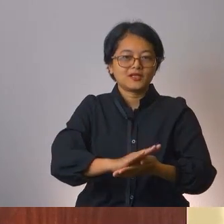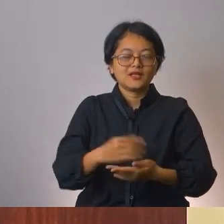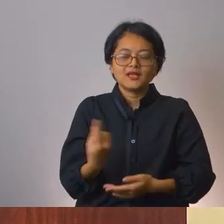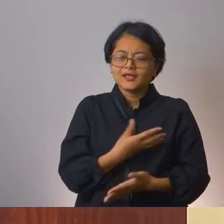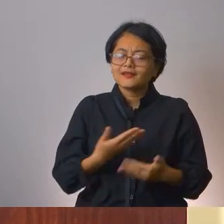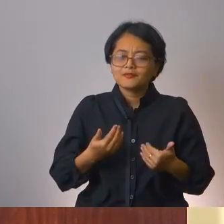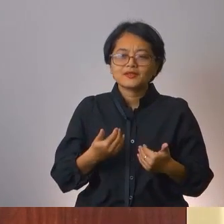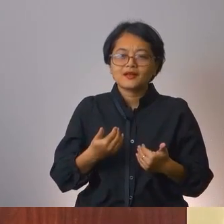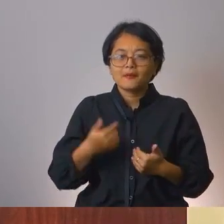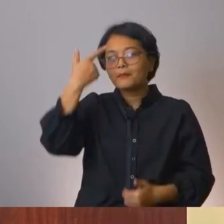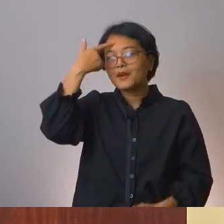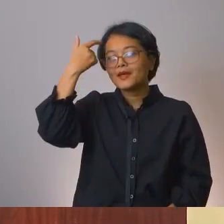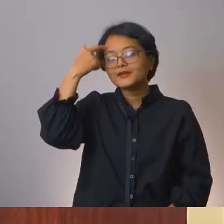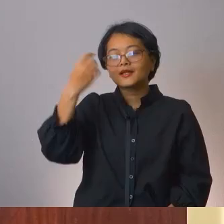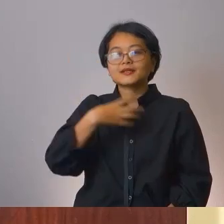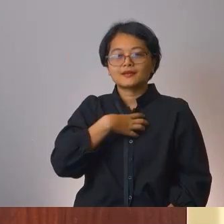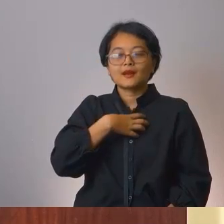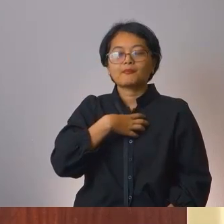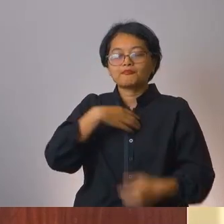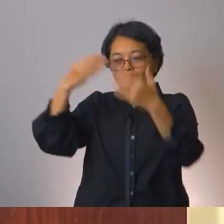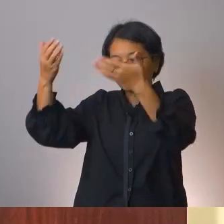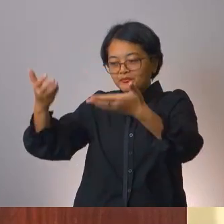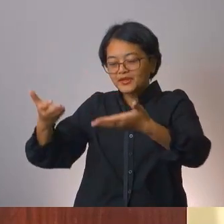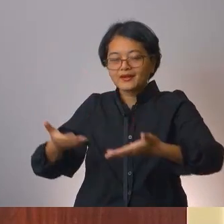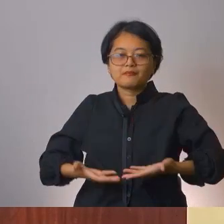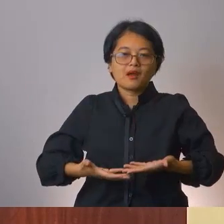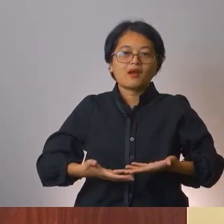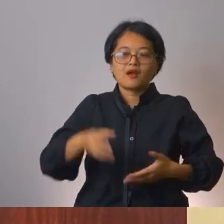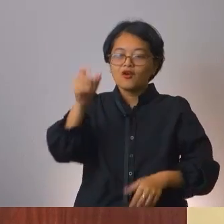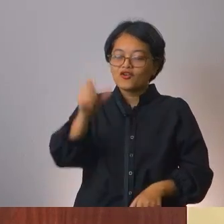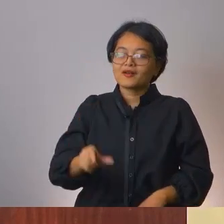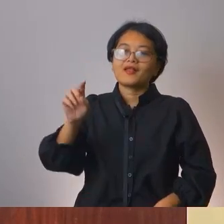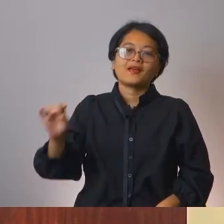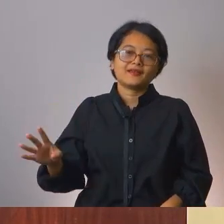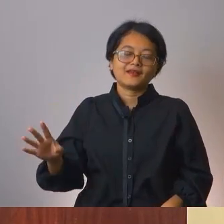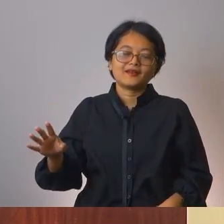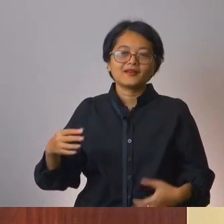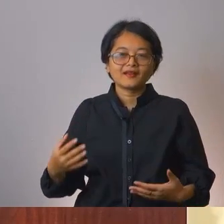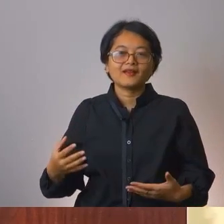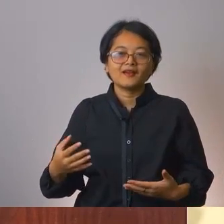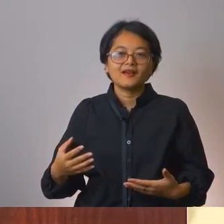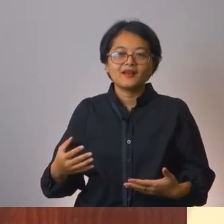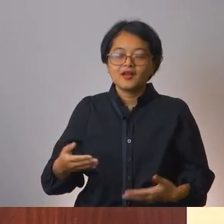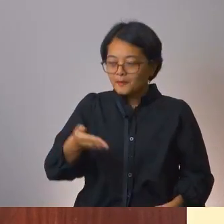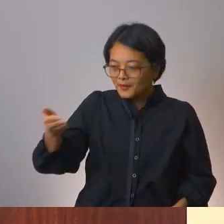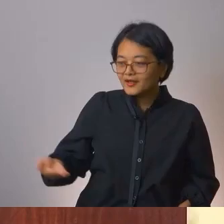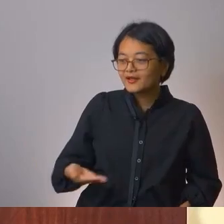kehidupan kita. Menyambut siapa saja dalam kehidupan kita dengan terbuka sebagai seorang